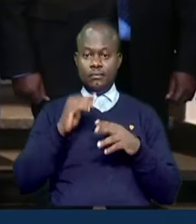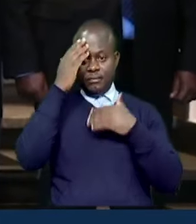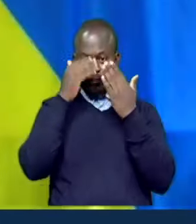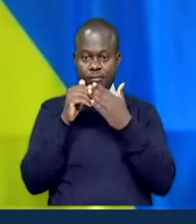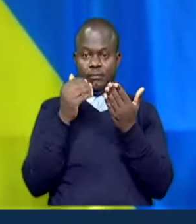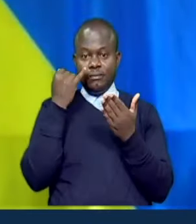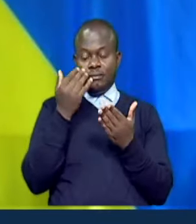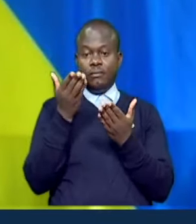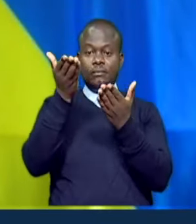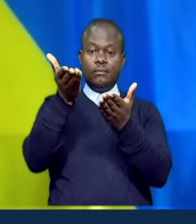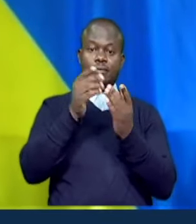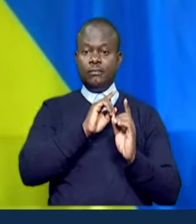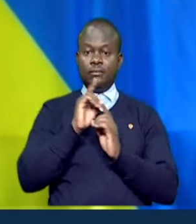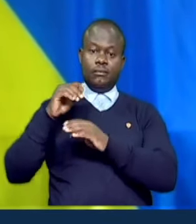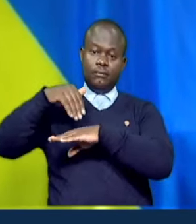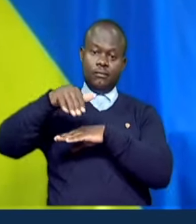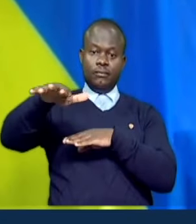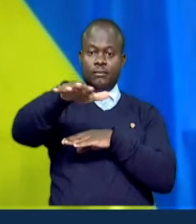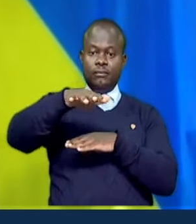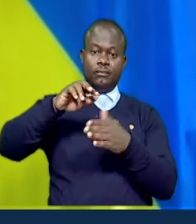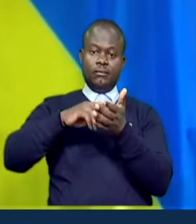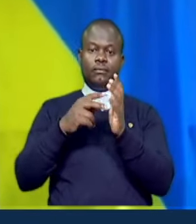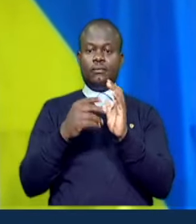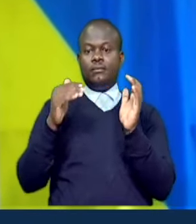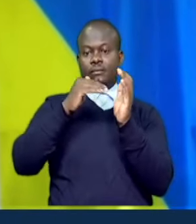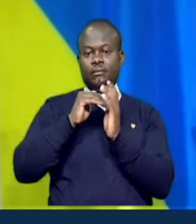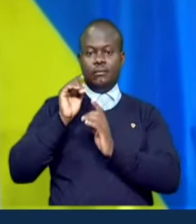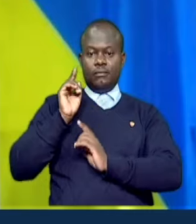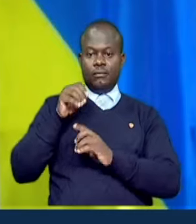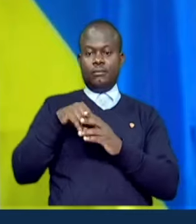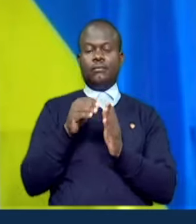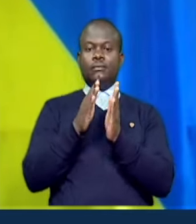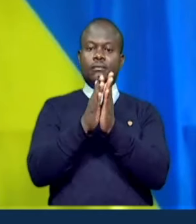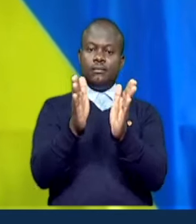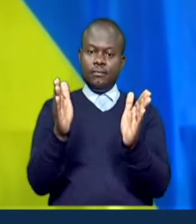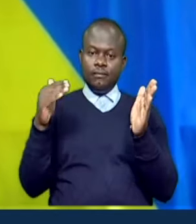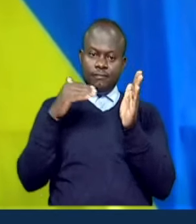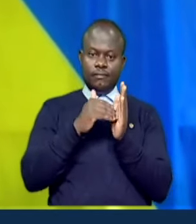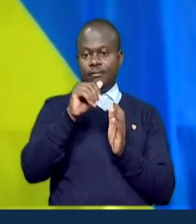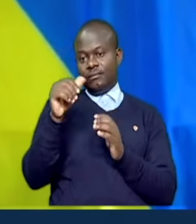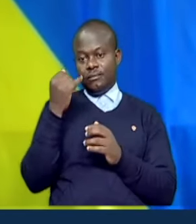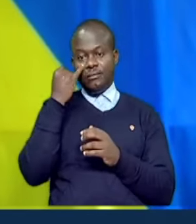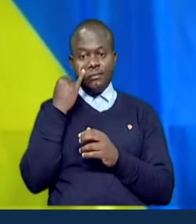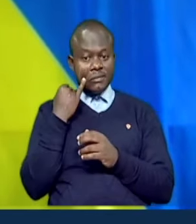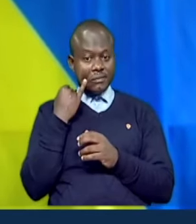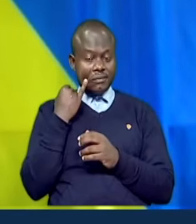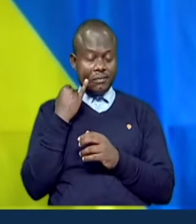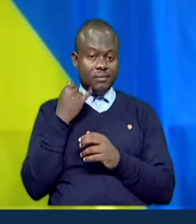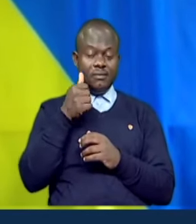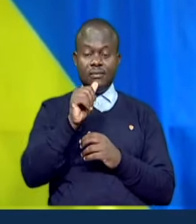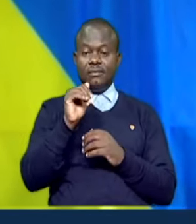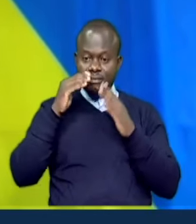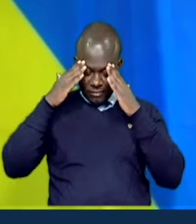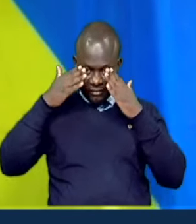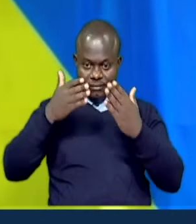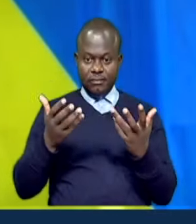kuba hariyo ingabo bohereje hariya hari icyo bisobanuye nanone ku mutekano muri rusange. Ikindi gikomeye cyane ari nacyo turi bwitsaho cyane